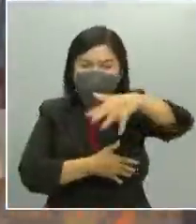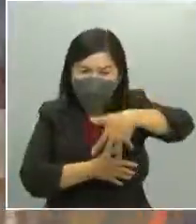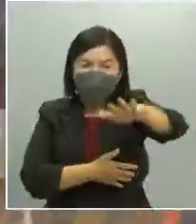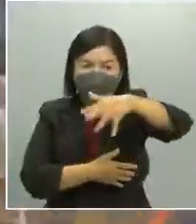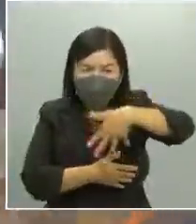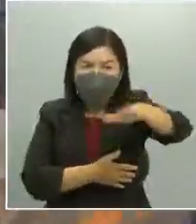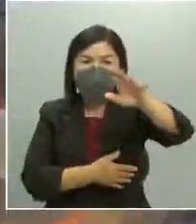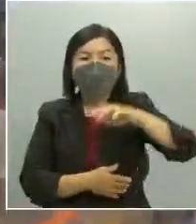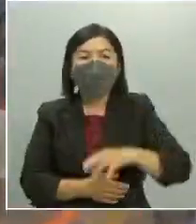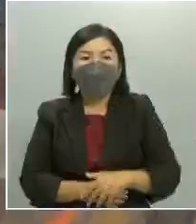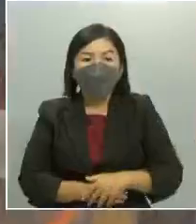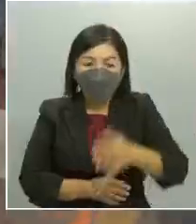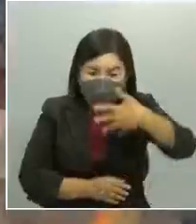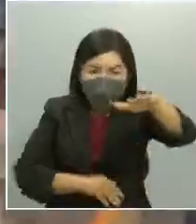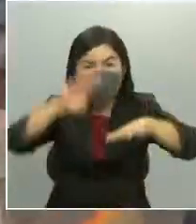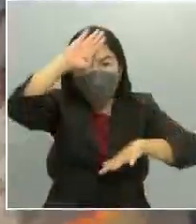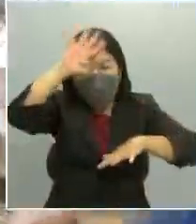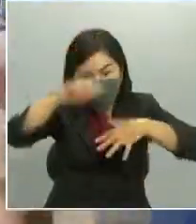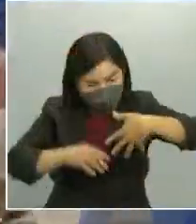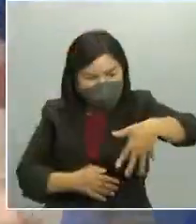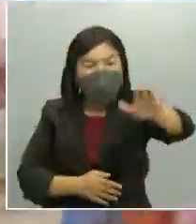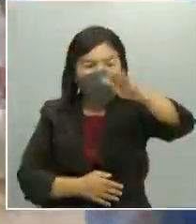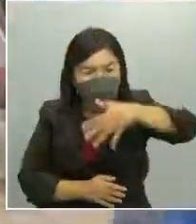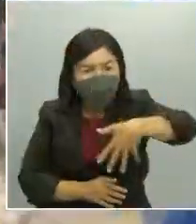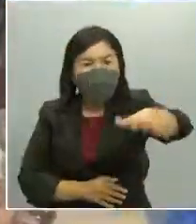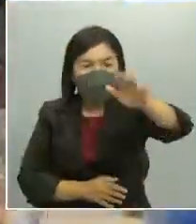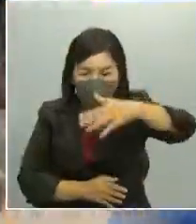เขาเลยพ.ย